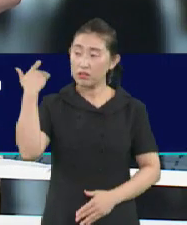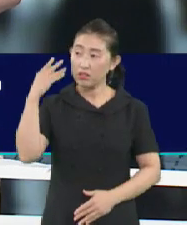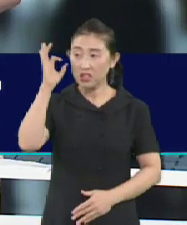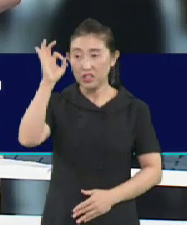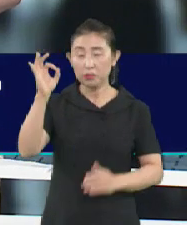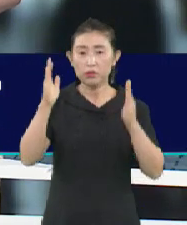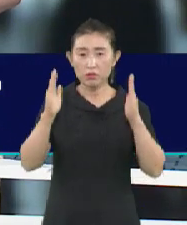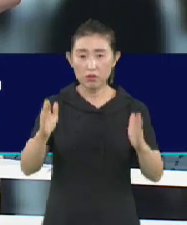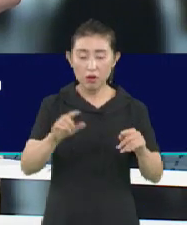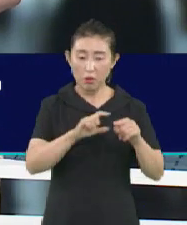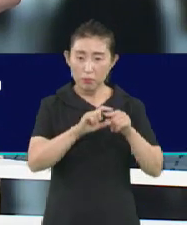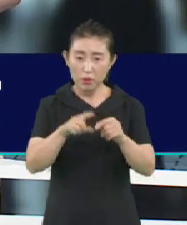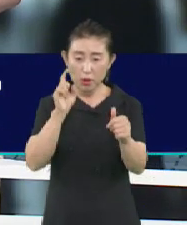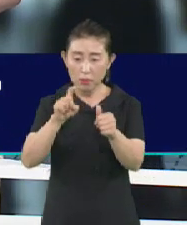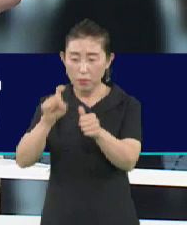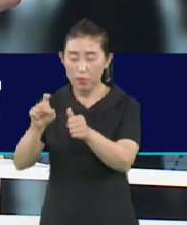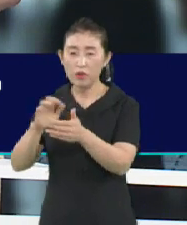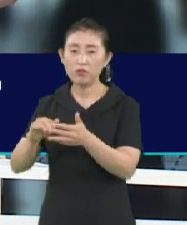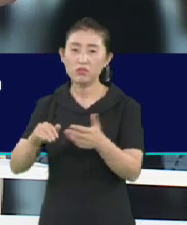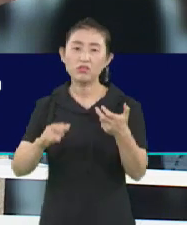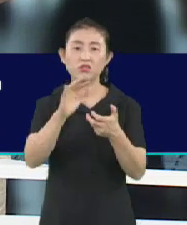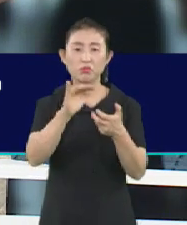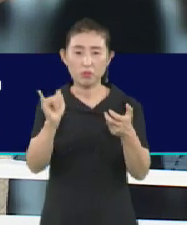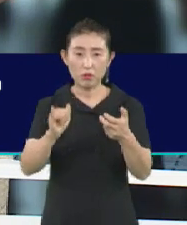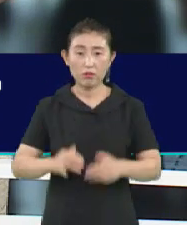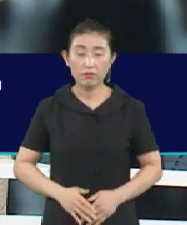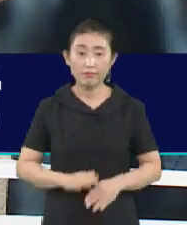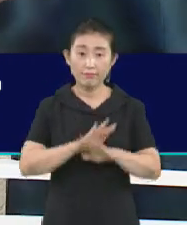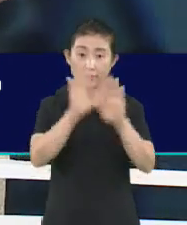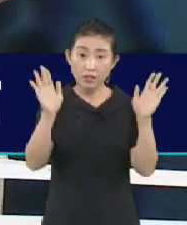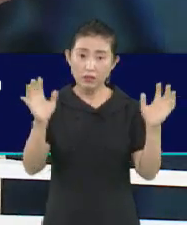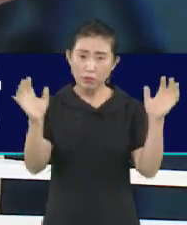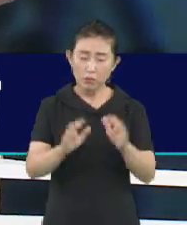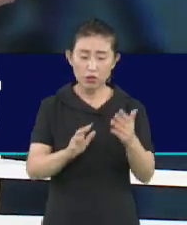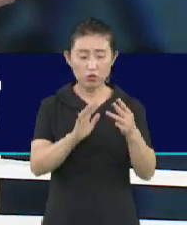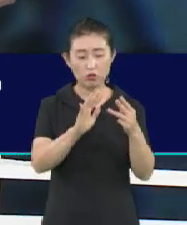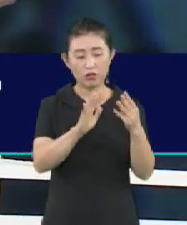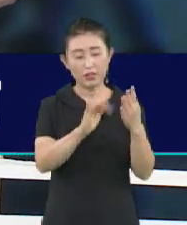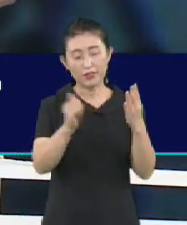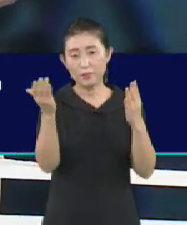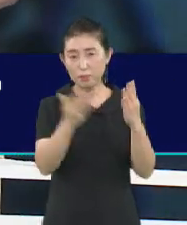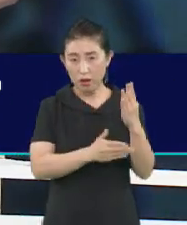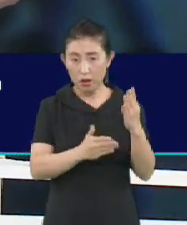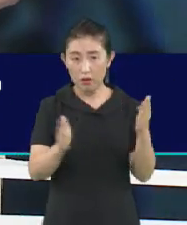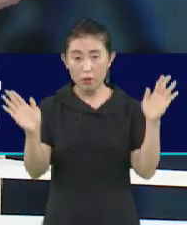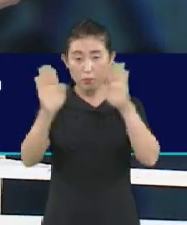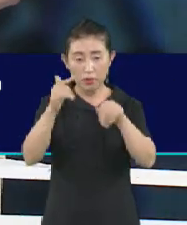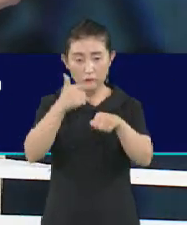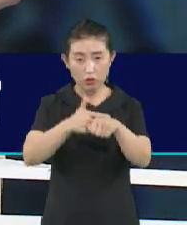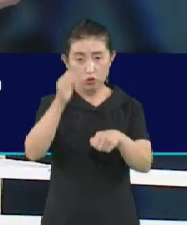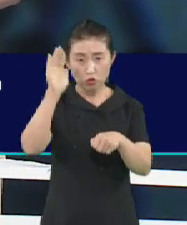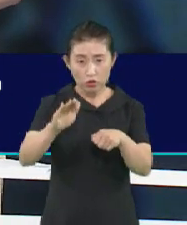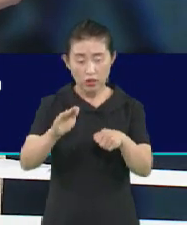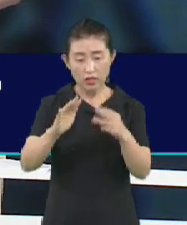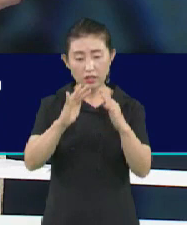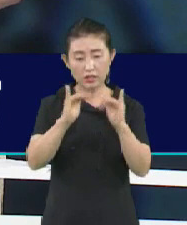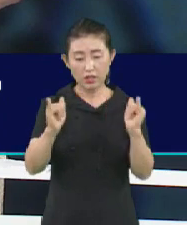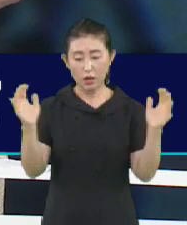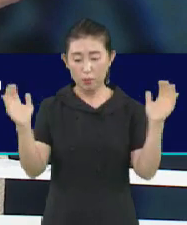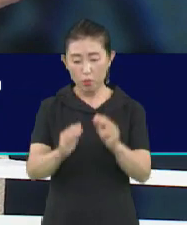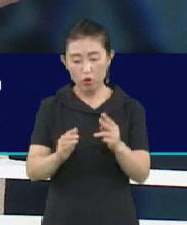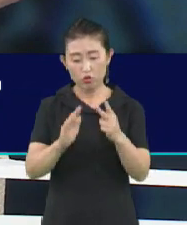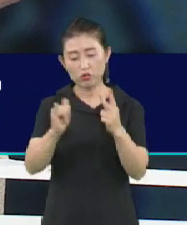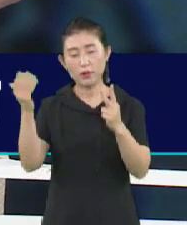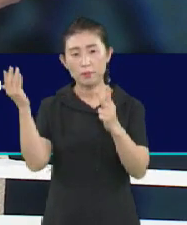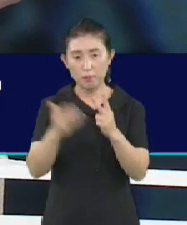평균 70명의 확진자가 나온 때문입니다. 낮에는 4명까지 모일 수 있지만 6시 이후 2명으로 제한된 사적